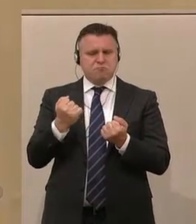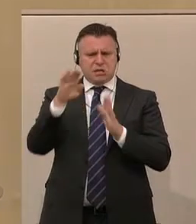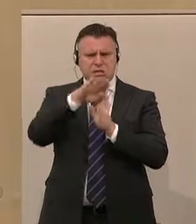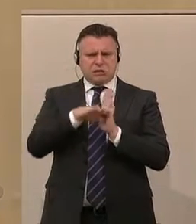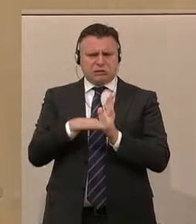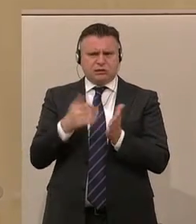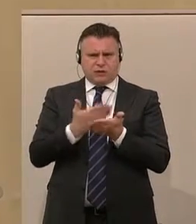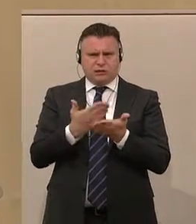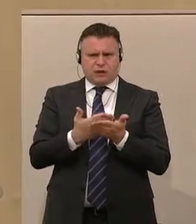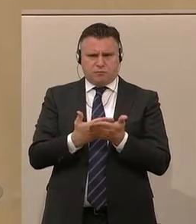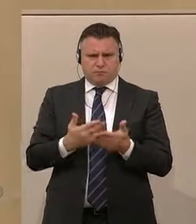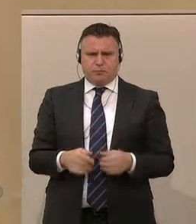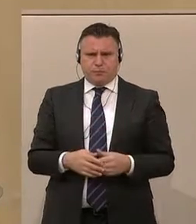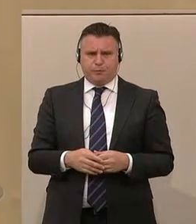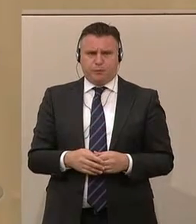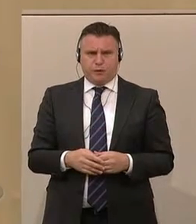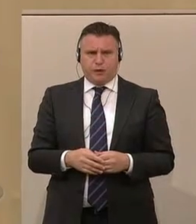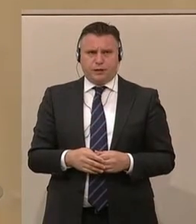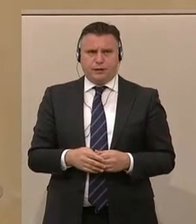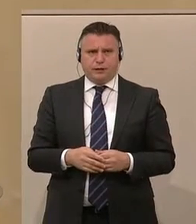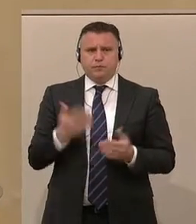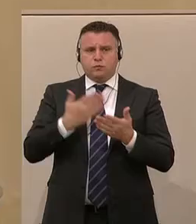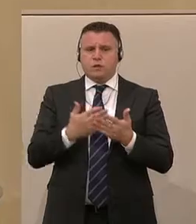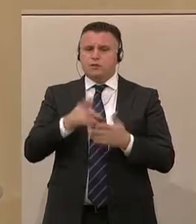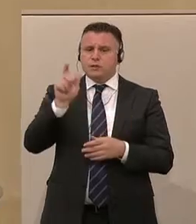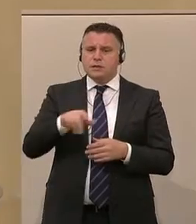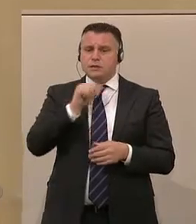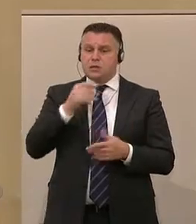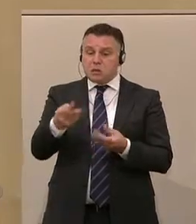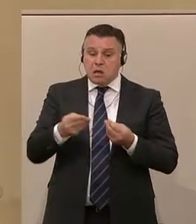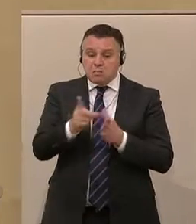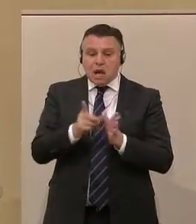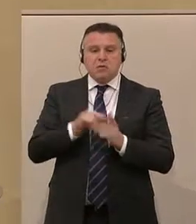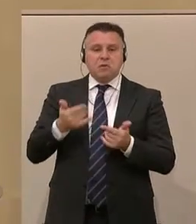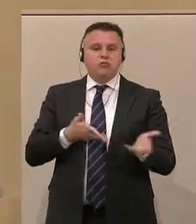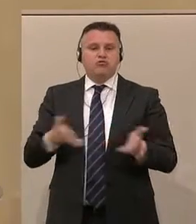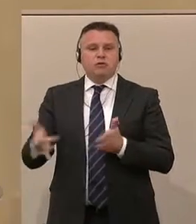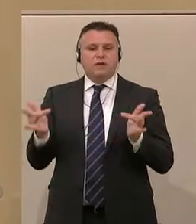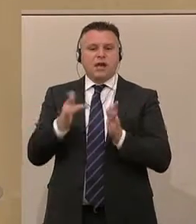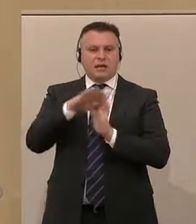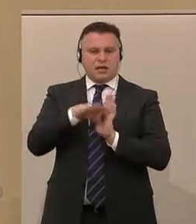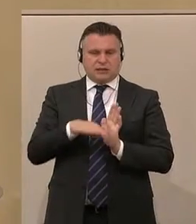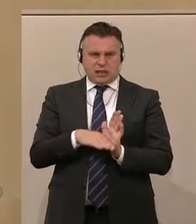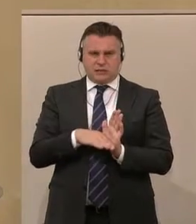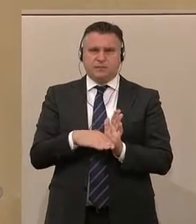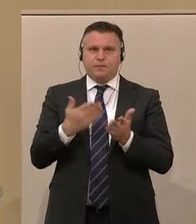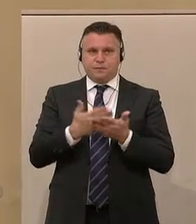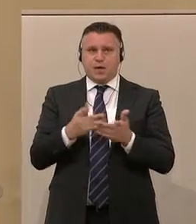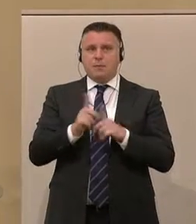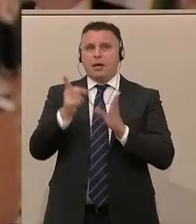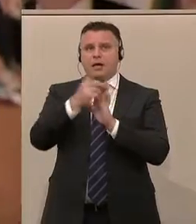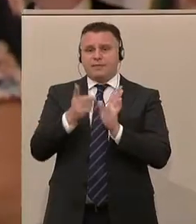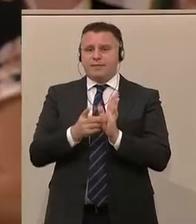Dass niemand, auch ohne es zu wissen, sich in einen unsicheren Bereich bewegt. Aber es geht auch darum, ein hohes Datenschutzniveau für